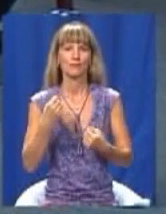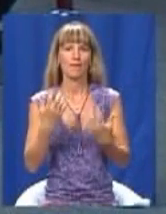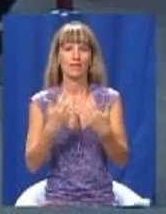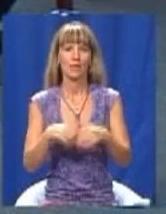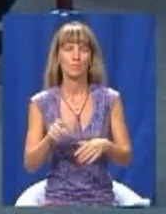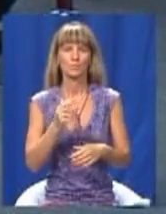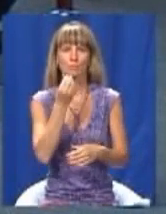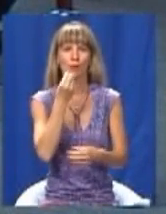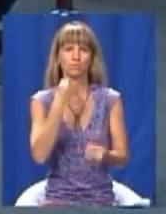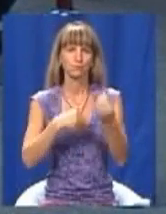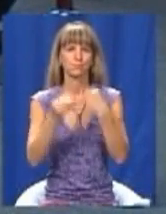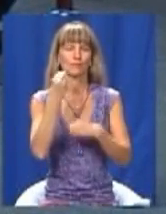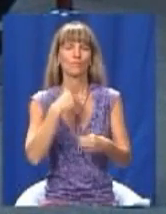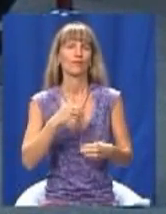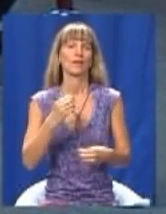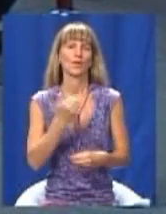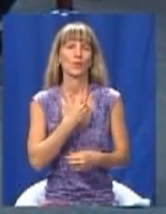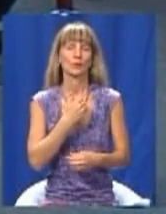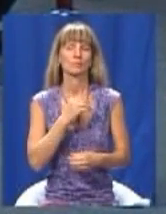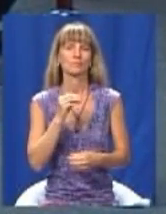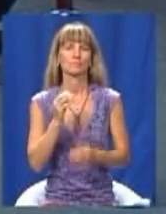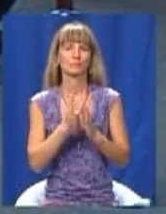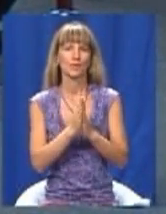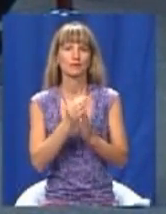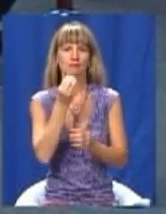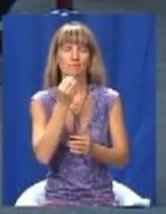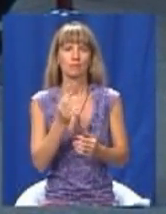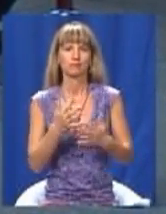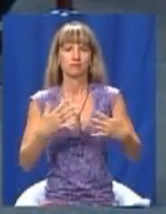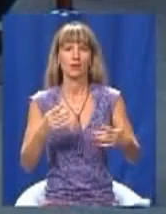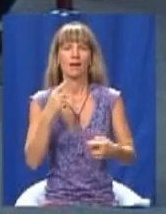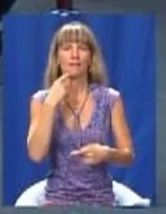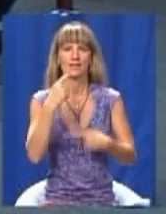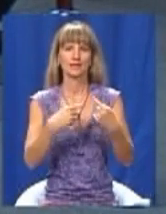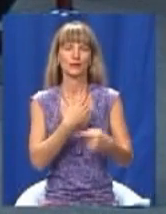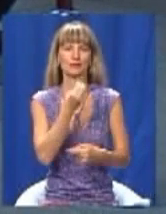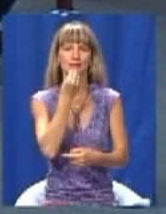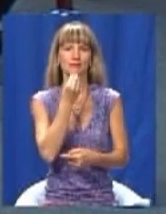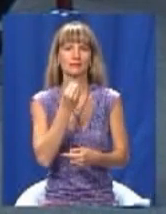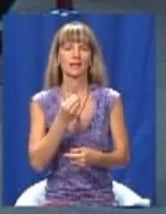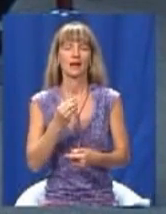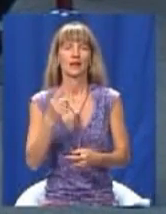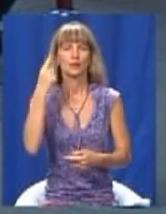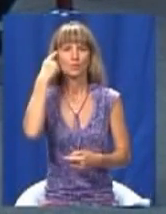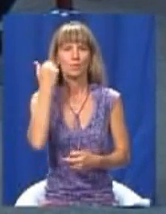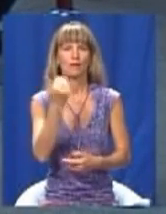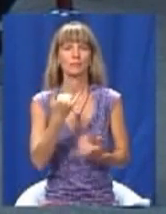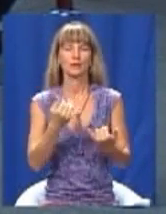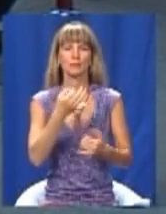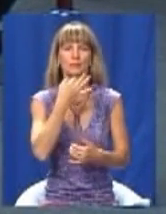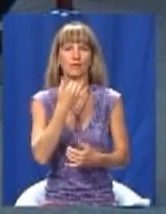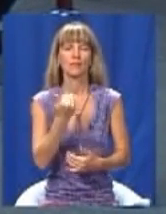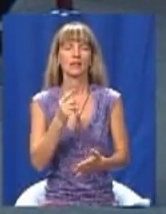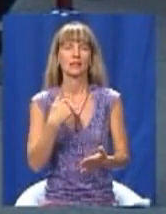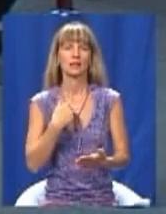Приходить і постійно хоче їсти. М'яукає тобі і хоче їсти. Величезний вже став, але хоче їсти. Ну, сподіваємося, вам сьогодні з нами сподобалося. Ви нас